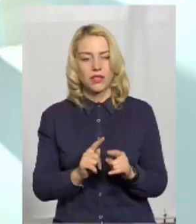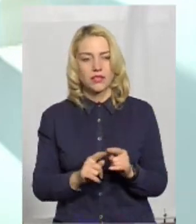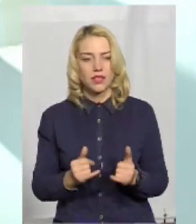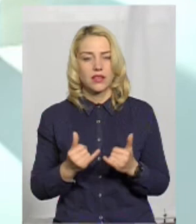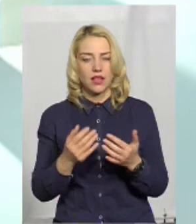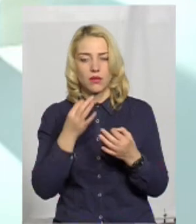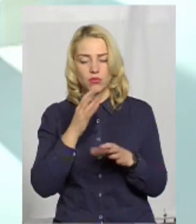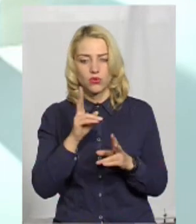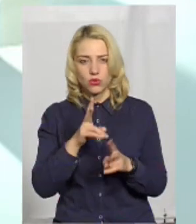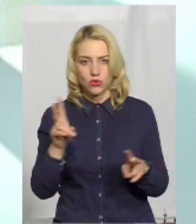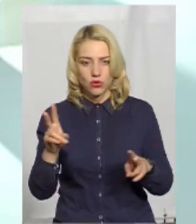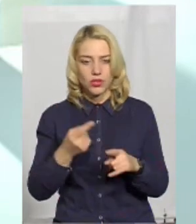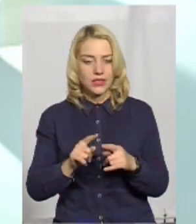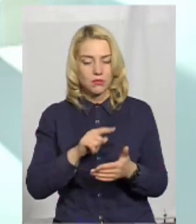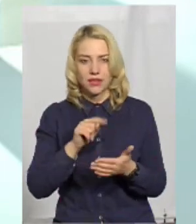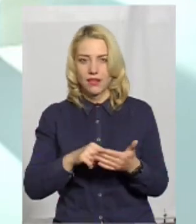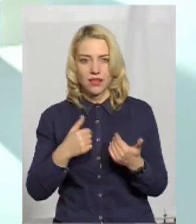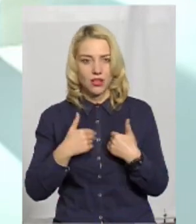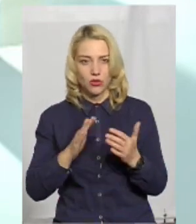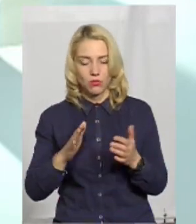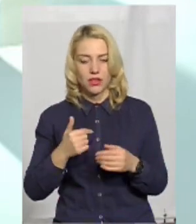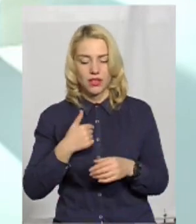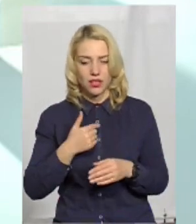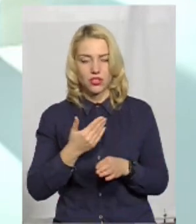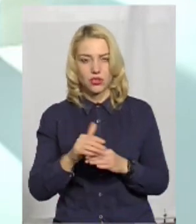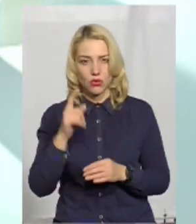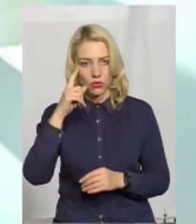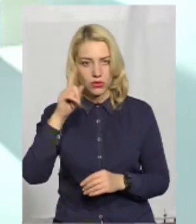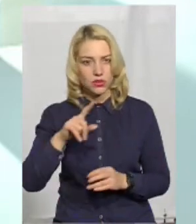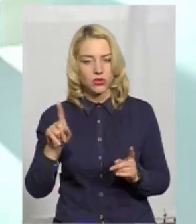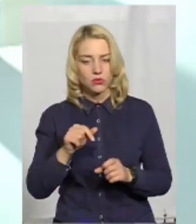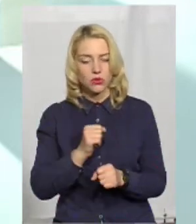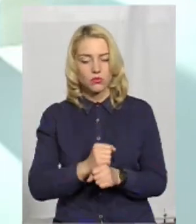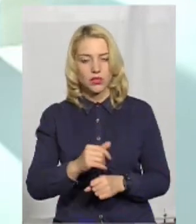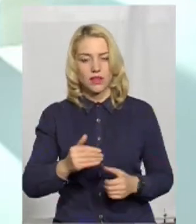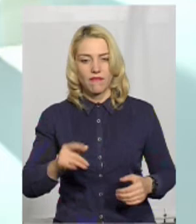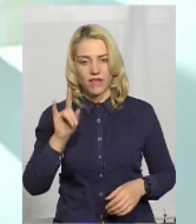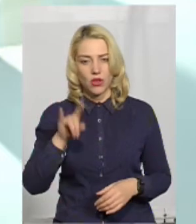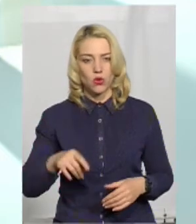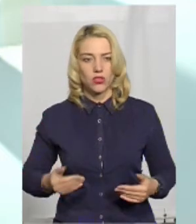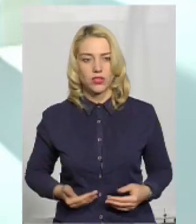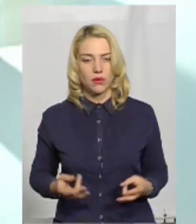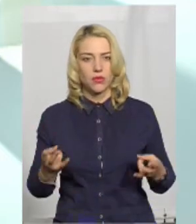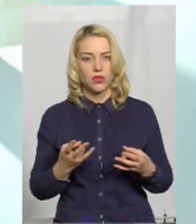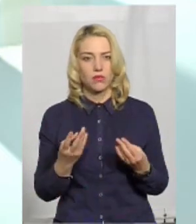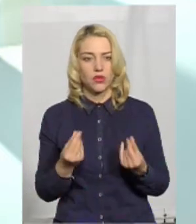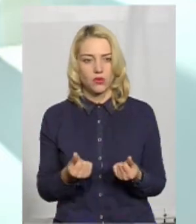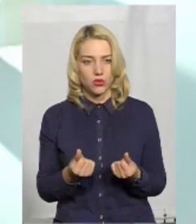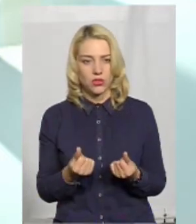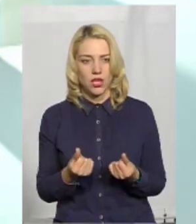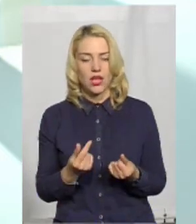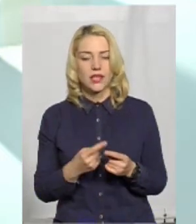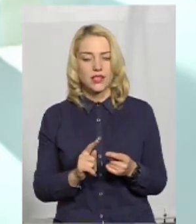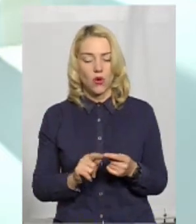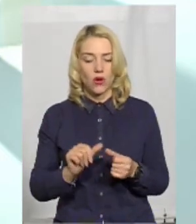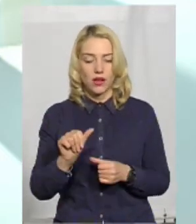звичайно, трошки питання не до мене, але я частково обізнана, для того, щоб зробити вікно життя, необхідні кошти. Крім